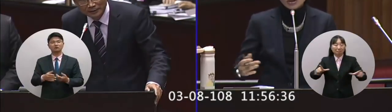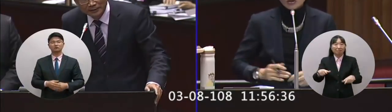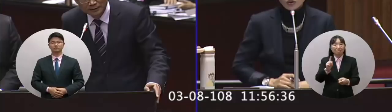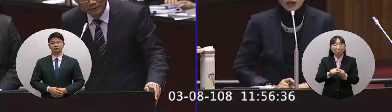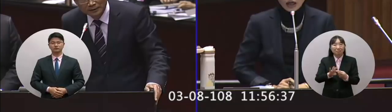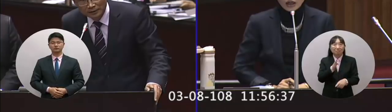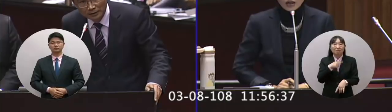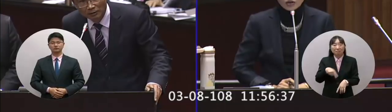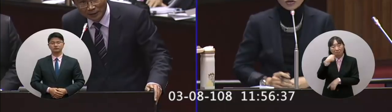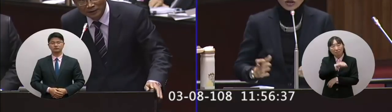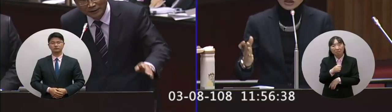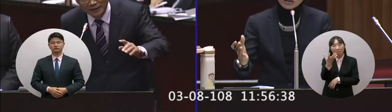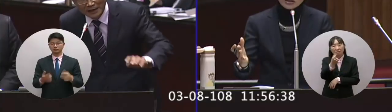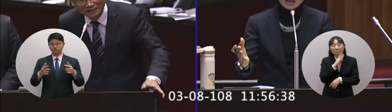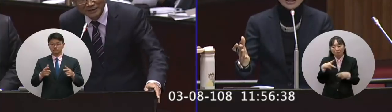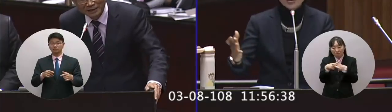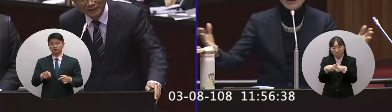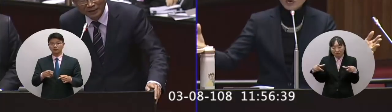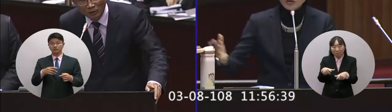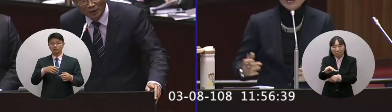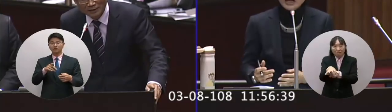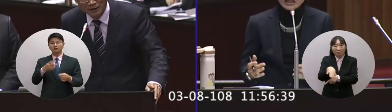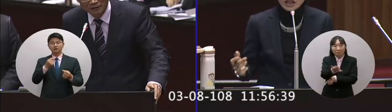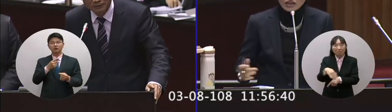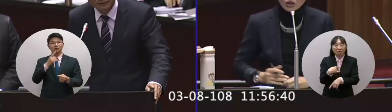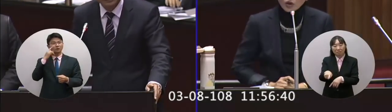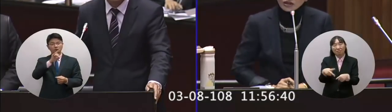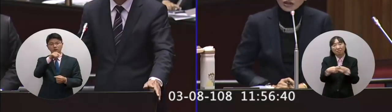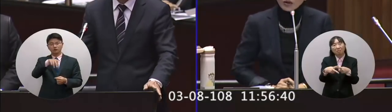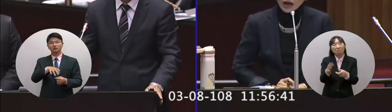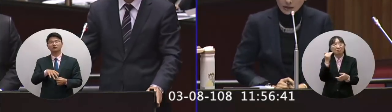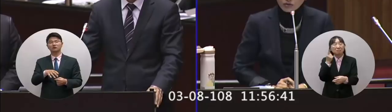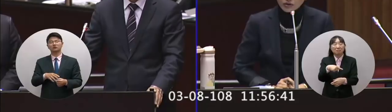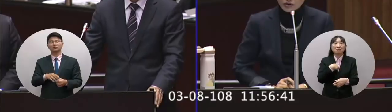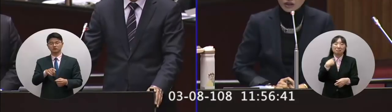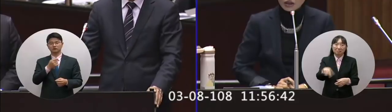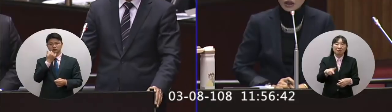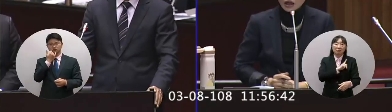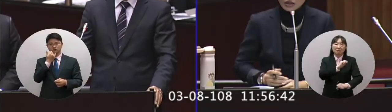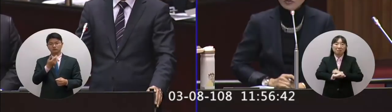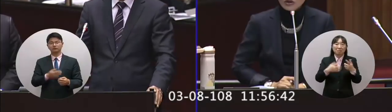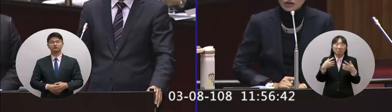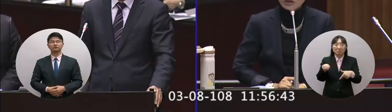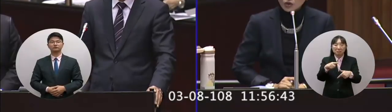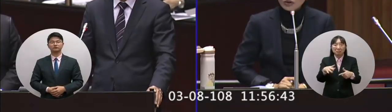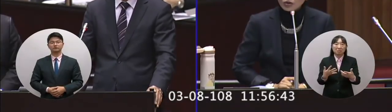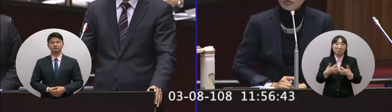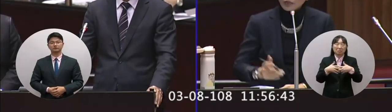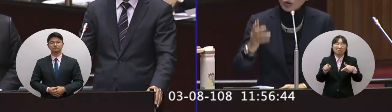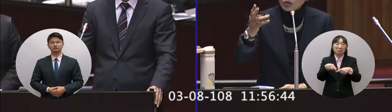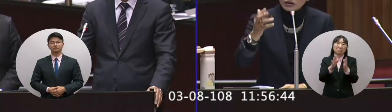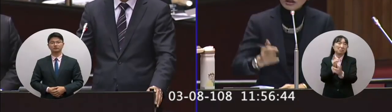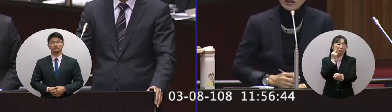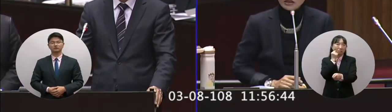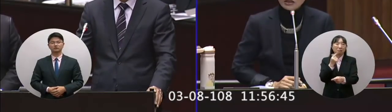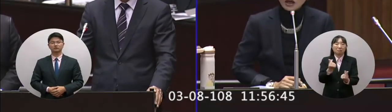抖。台湾东西小农啊， 有的时候它的 田地规模不够大，你要自动化机械化还是会有一定，还是会有一定的困难度